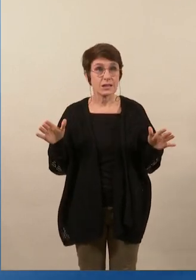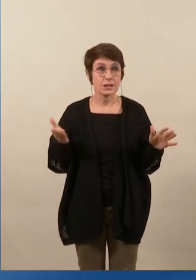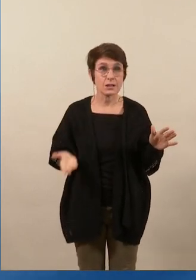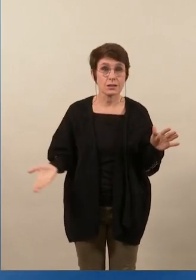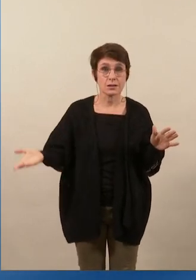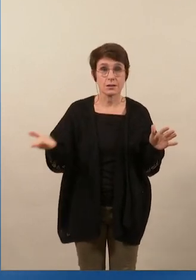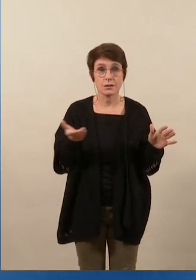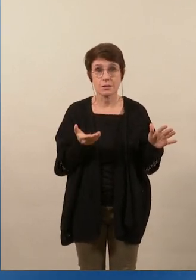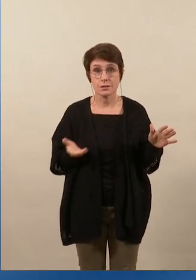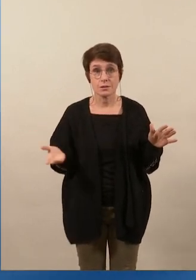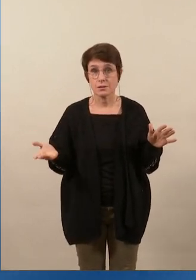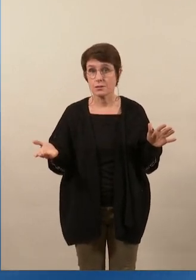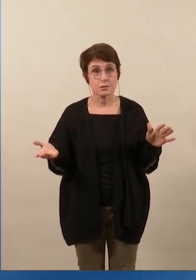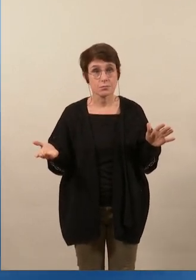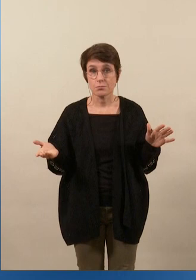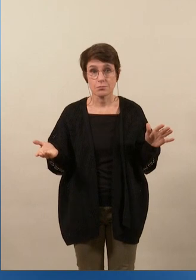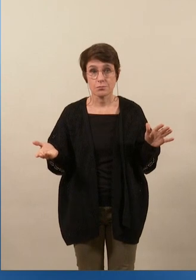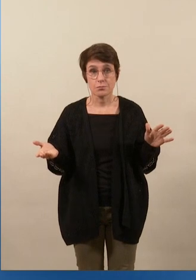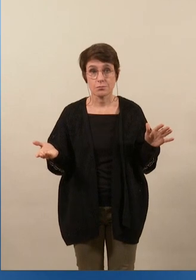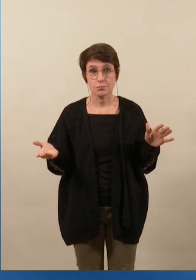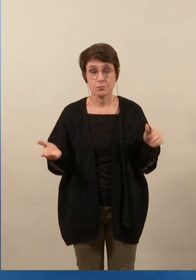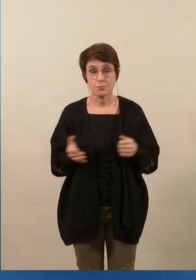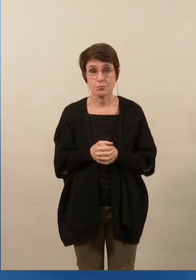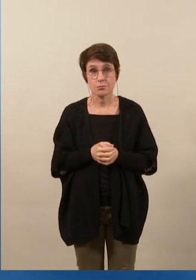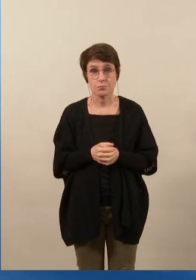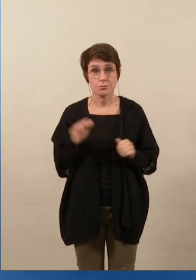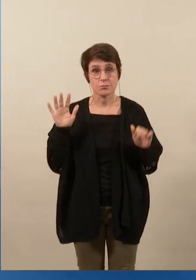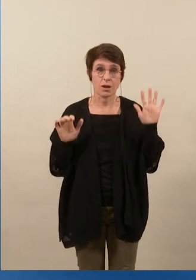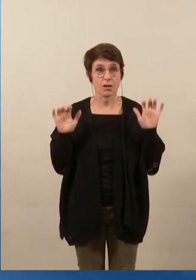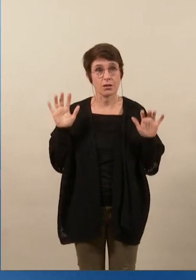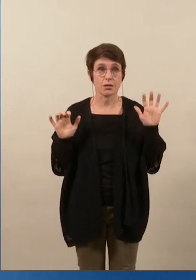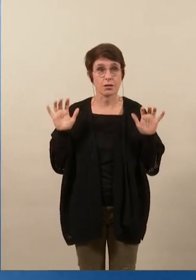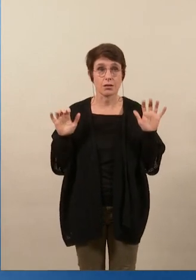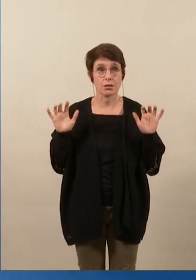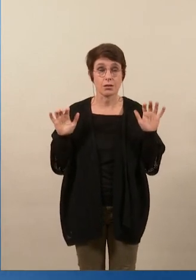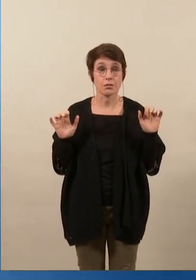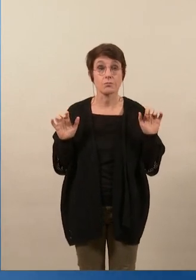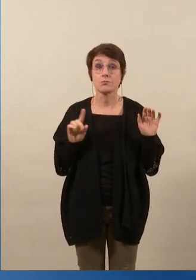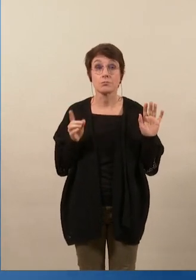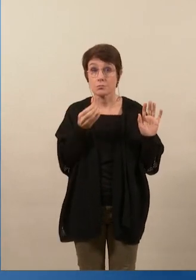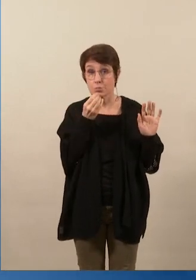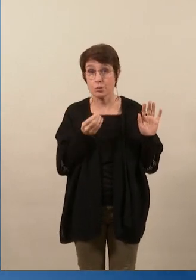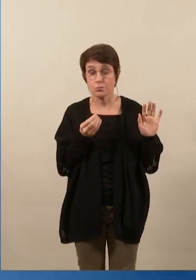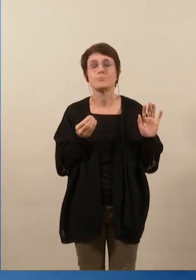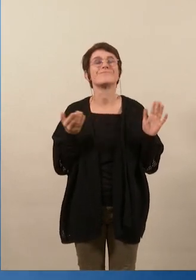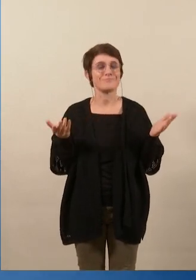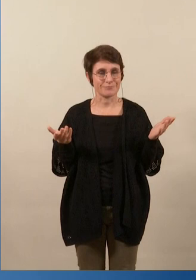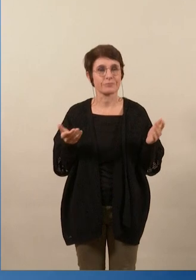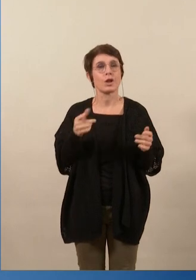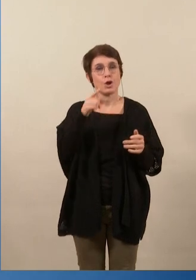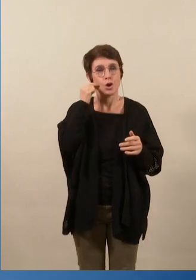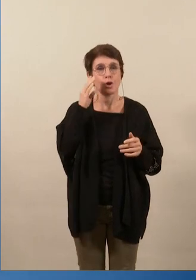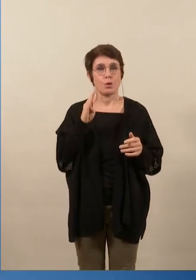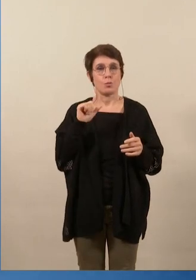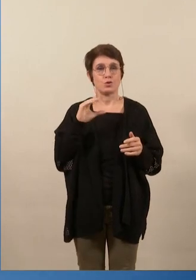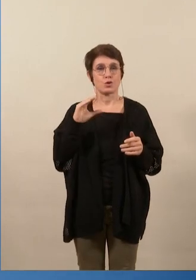groupes non exécutif non et ben donc je donne la parole à Monsieur bac